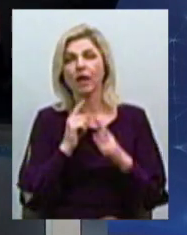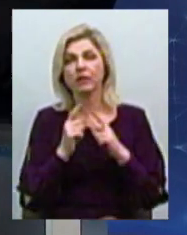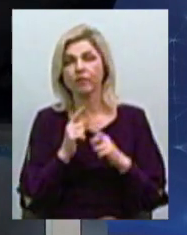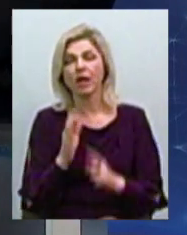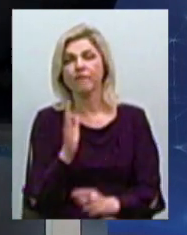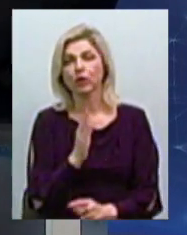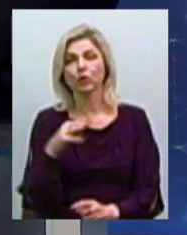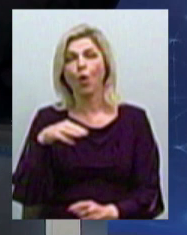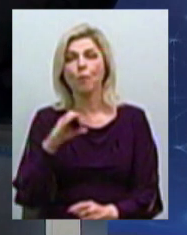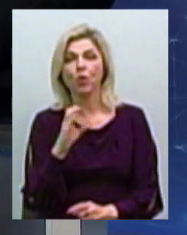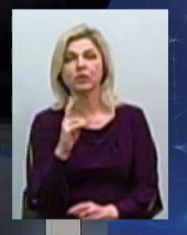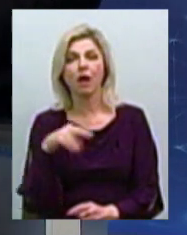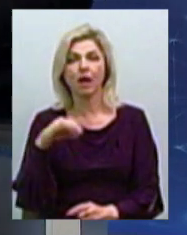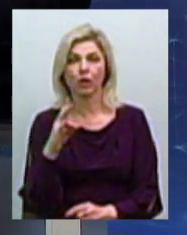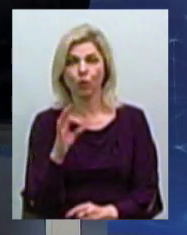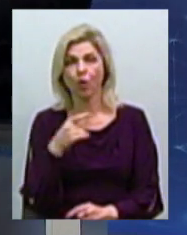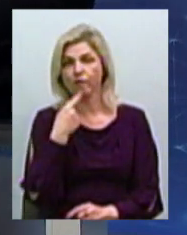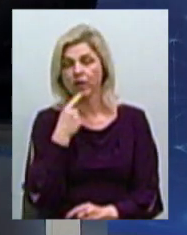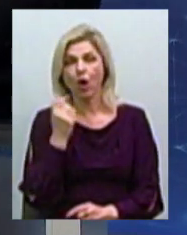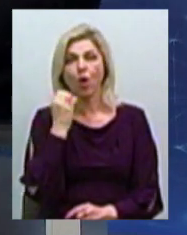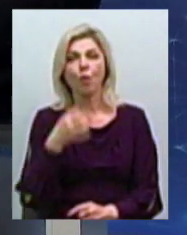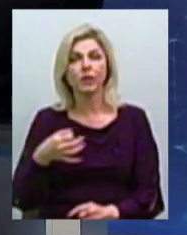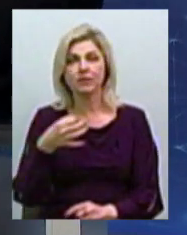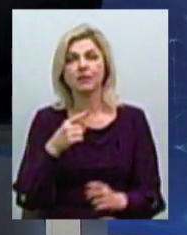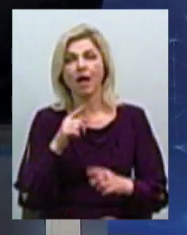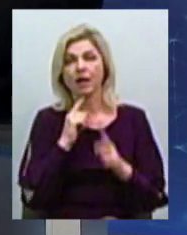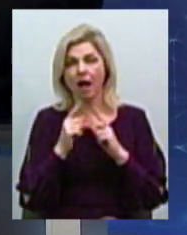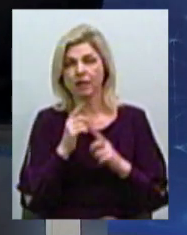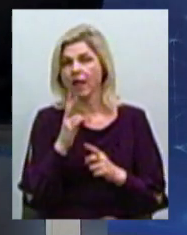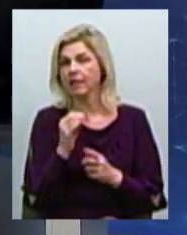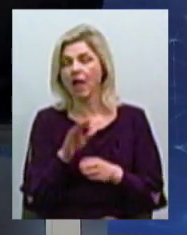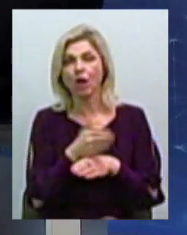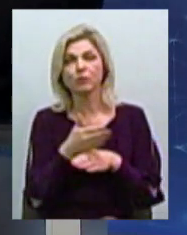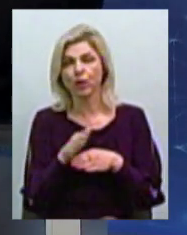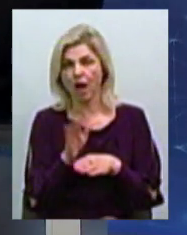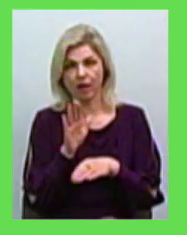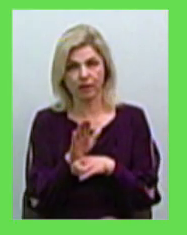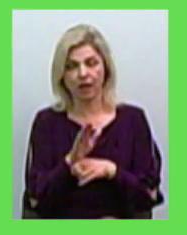Вікторія Москаленко каже, обласна рада – не розпорядник бюджетних грошей.